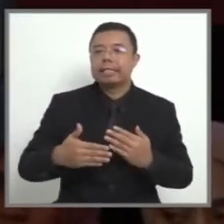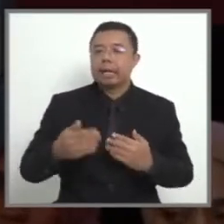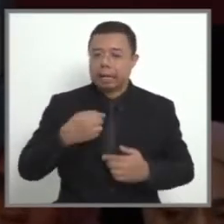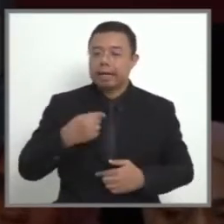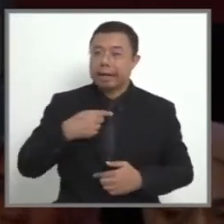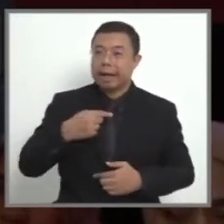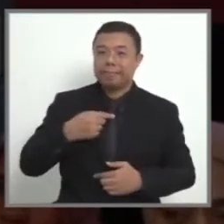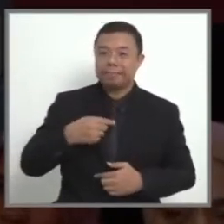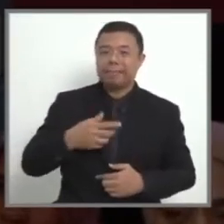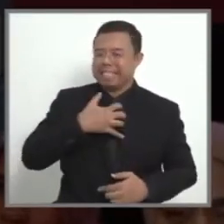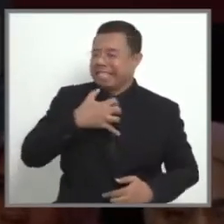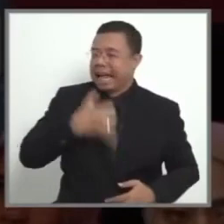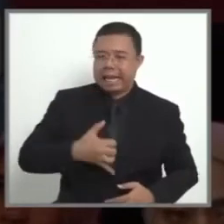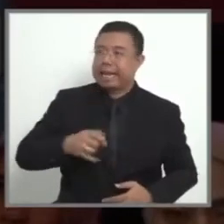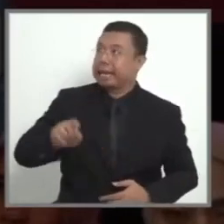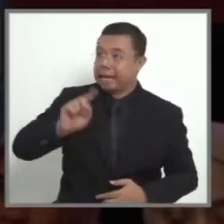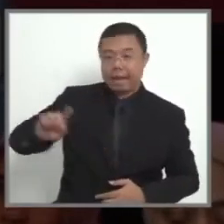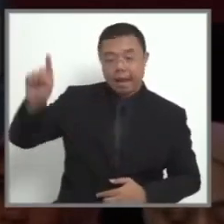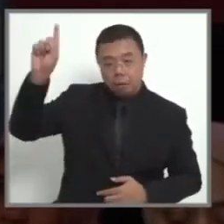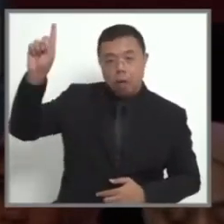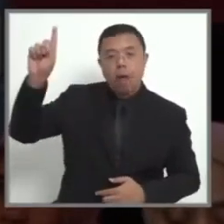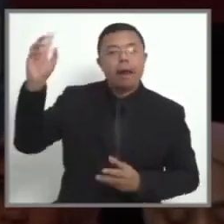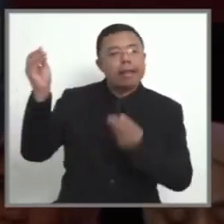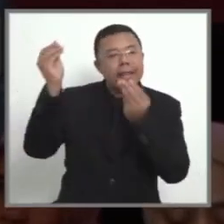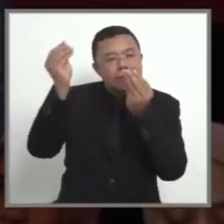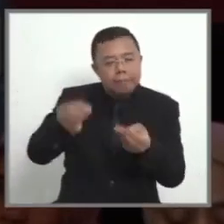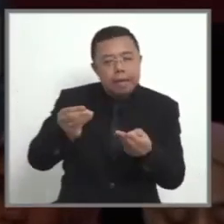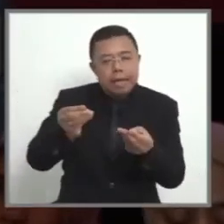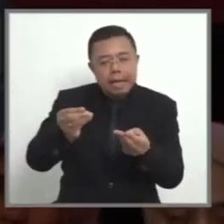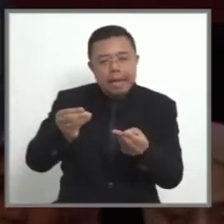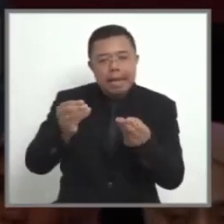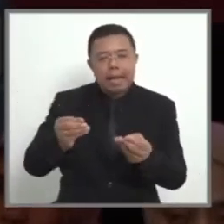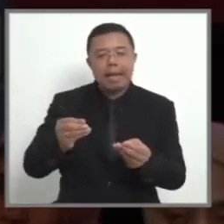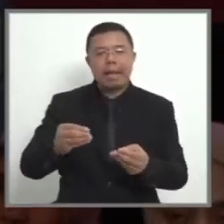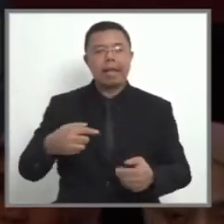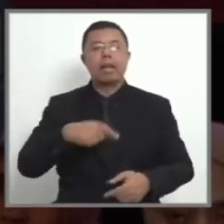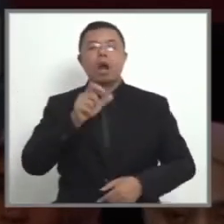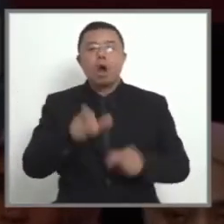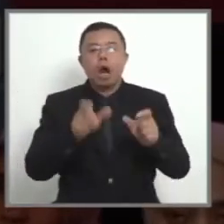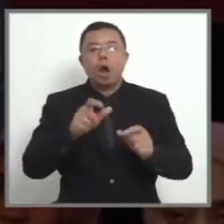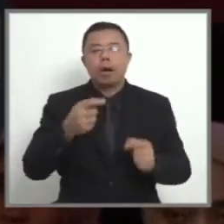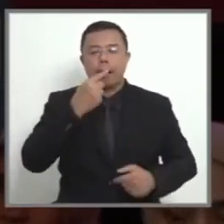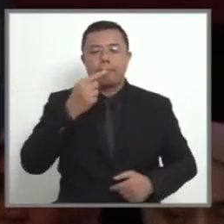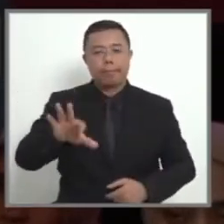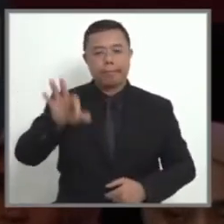Tuhan Yang Maha Kuasa Allah subhanahu wa taala akan memberikan kekuasaan kepada yang